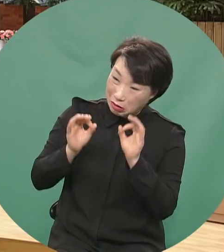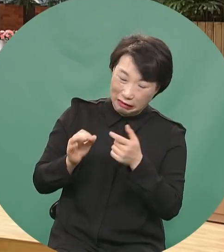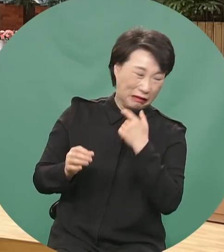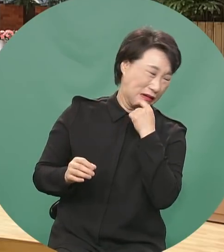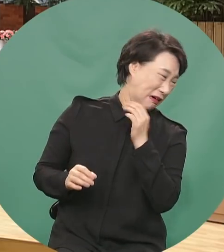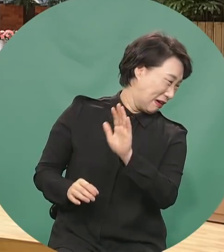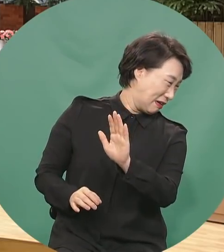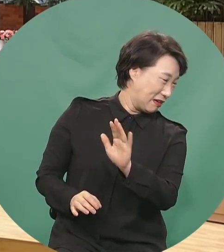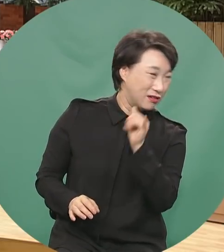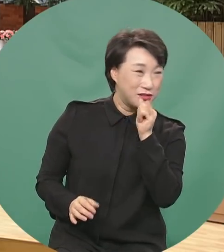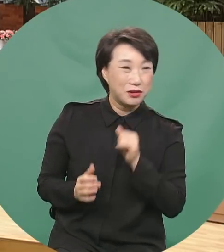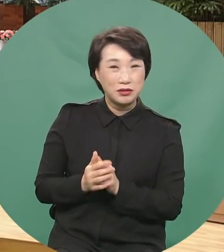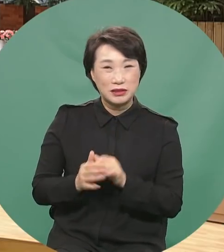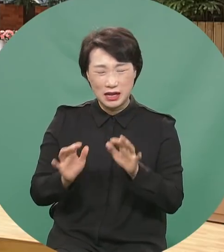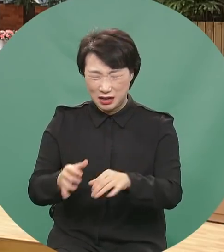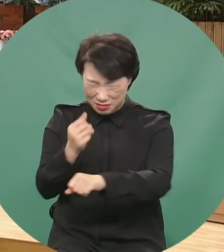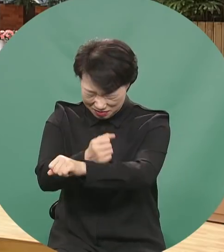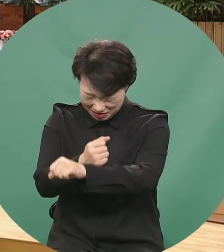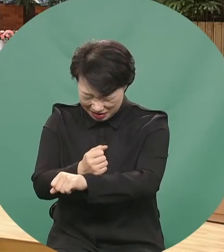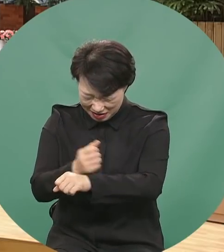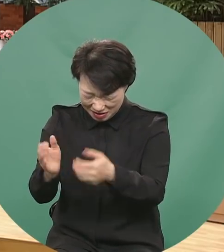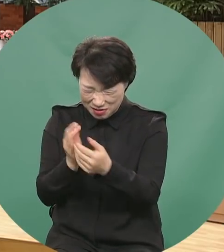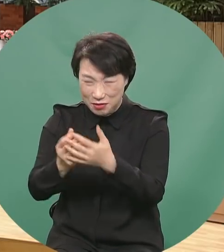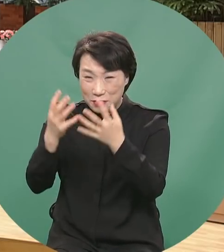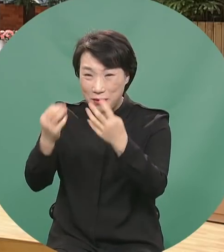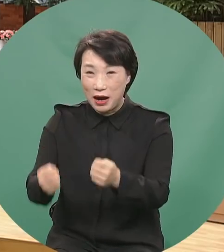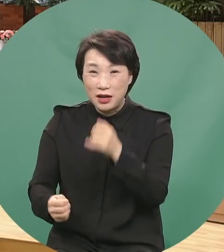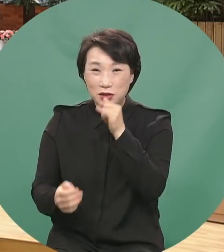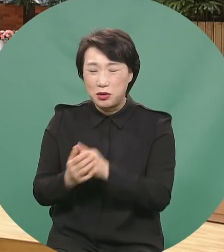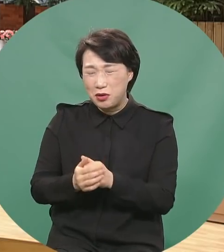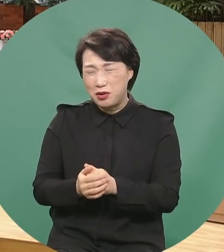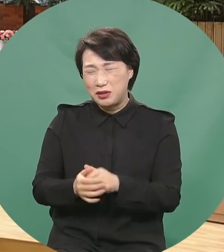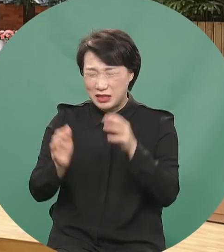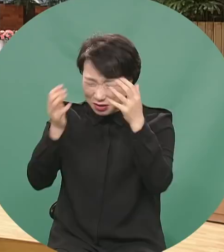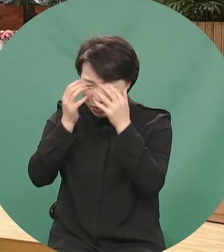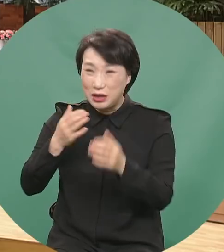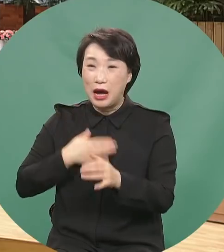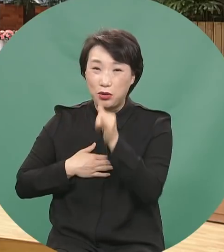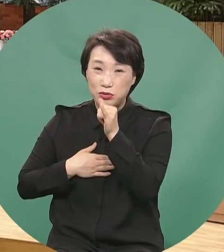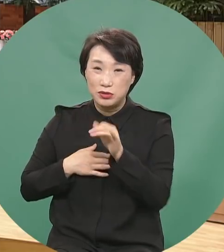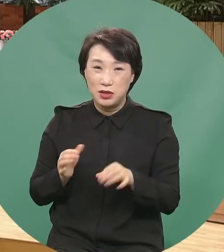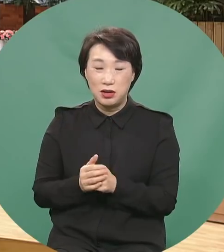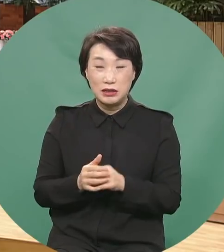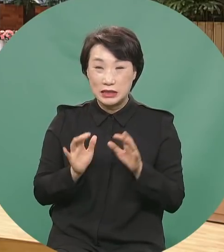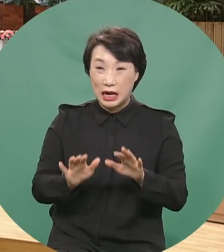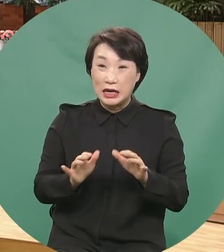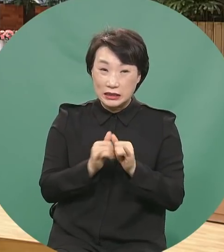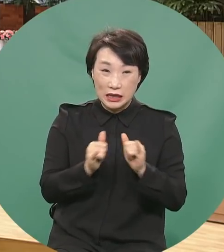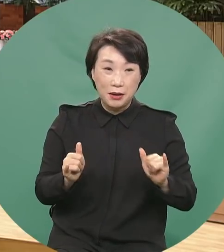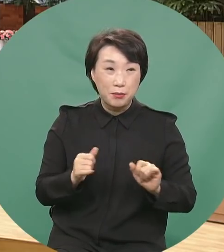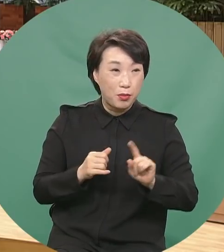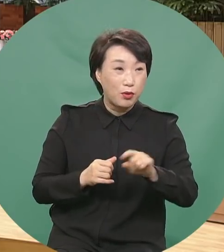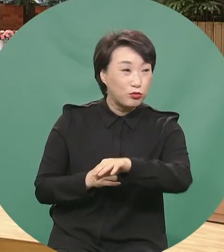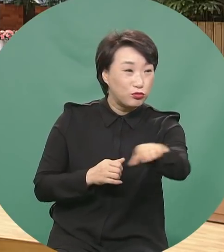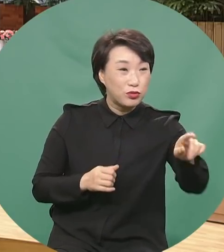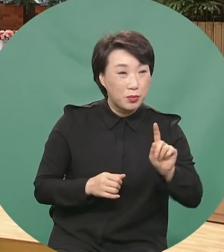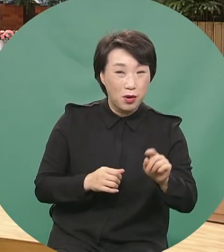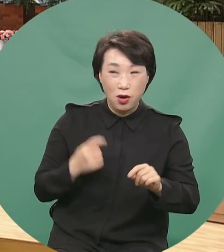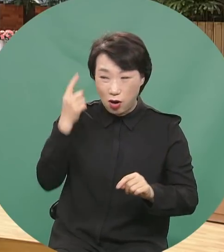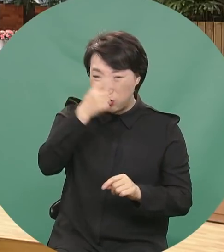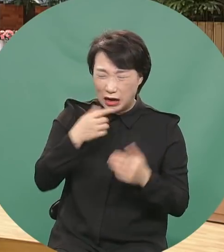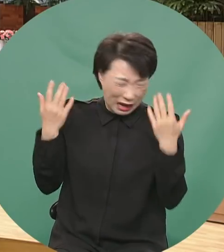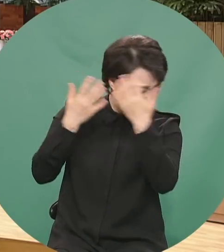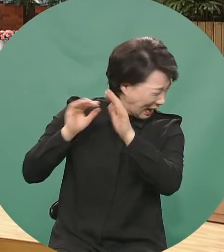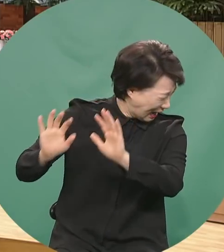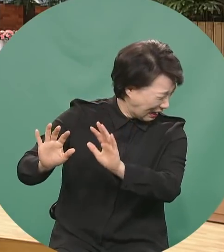버린 바 되었으며 간고를 많이 겪었으며 질고를 아는 자라. 마치 사람들에게 얼굴을 가리우고